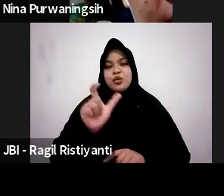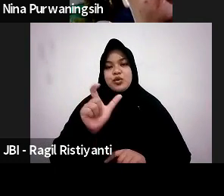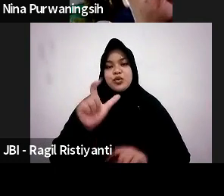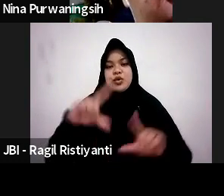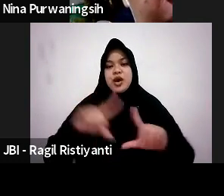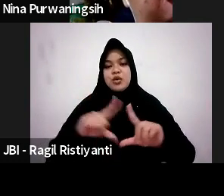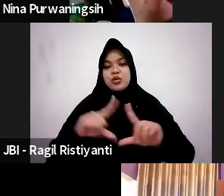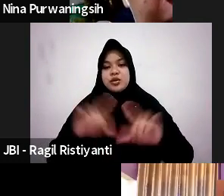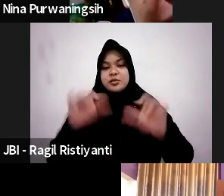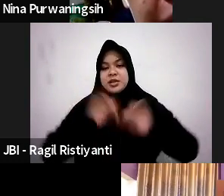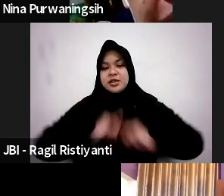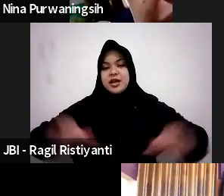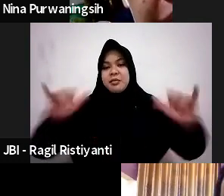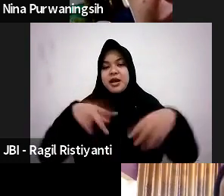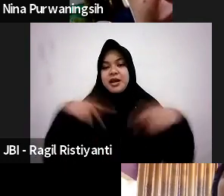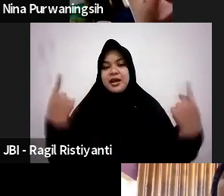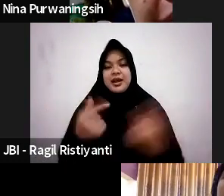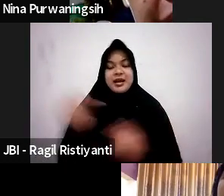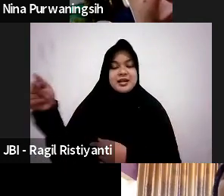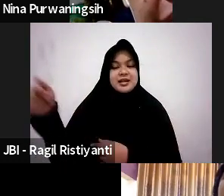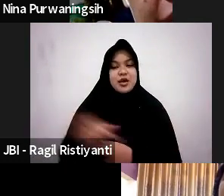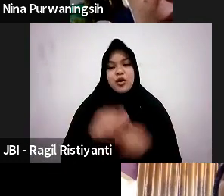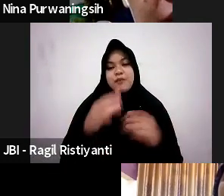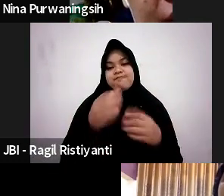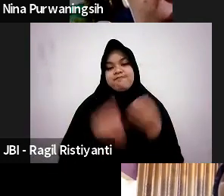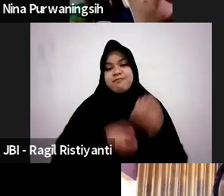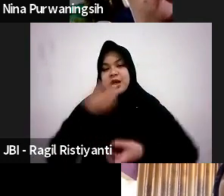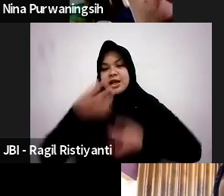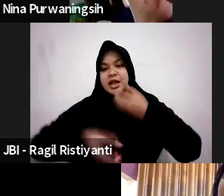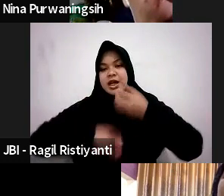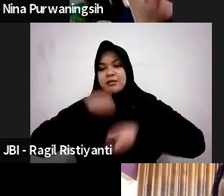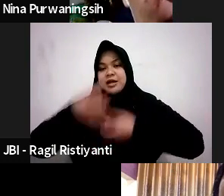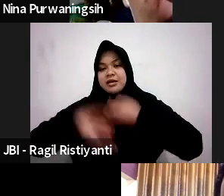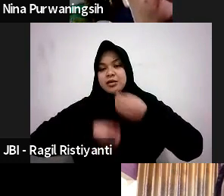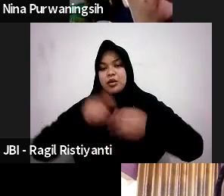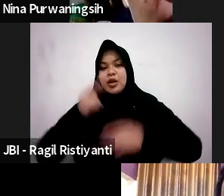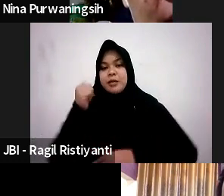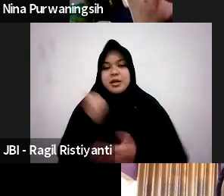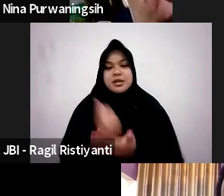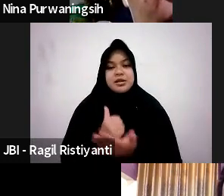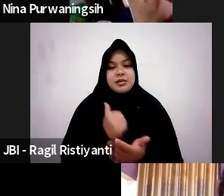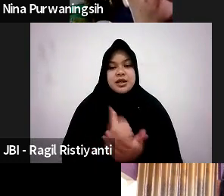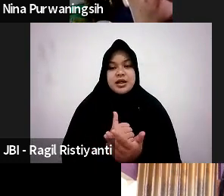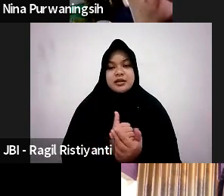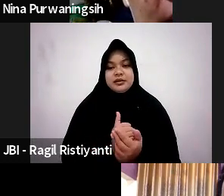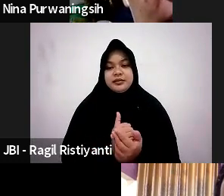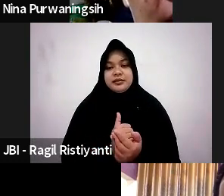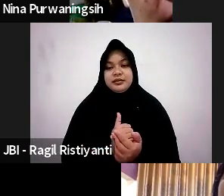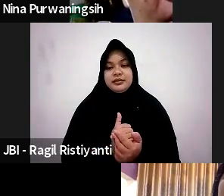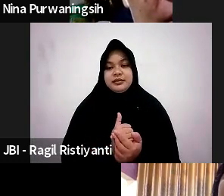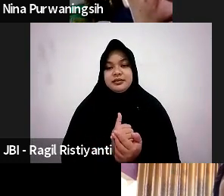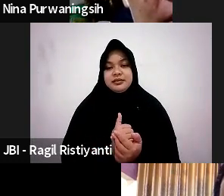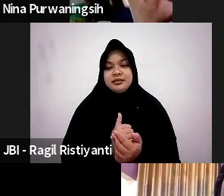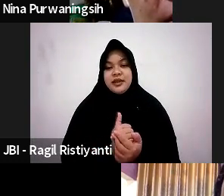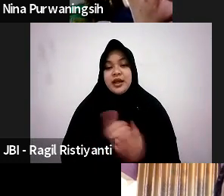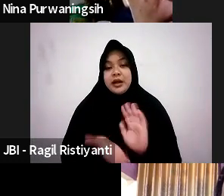kita biar nanti akan banyak berbagi tentang apa sebenarnya gagasan ide dibalik film ini dan